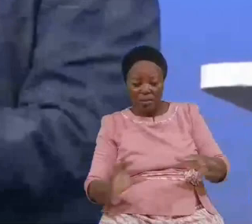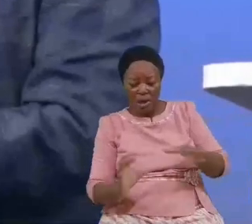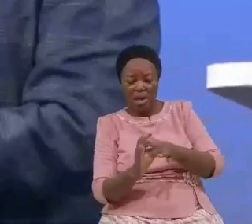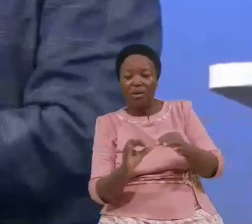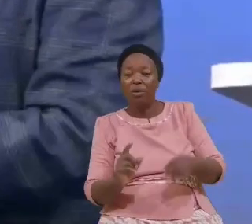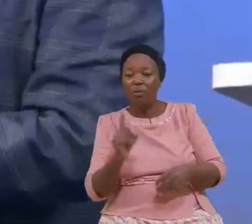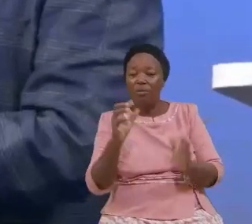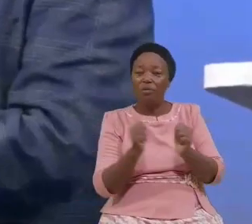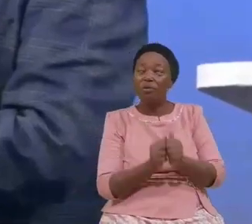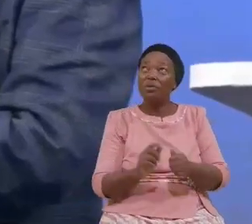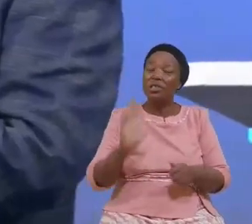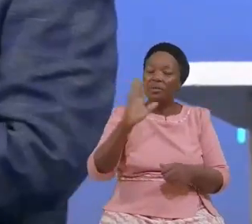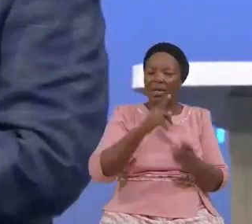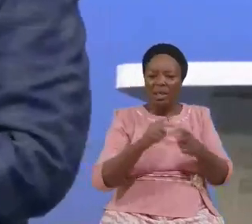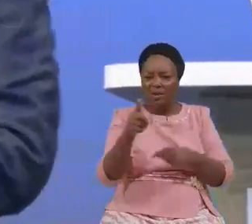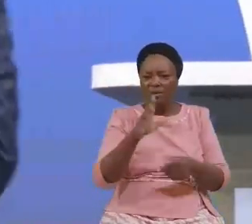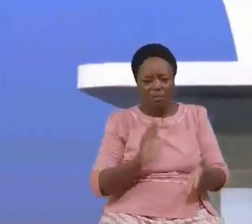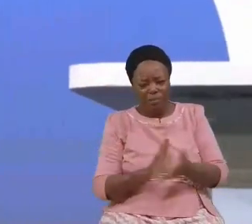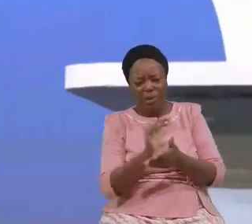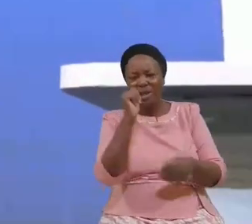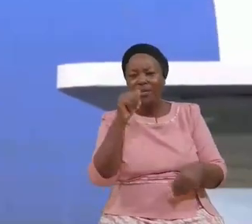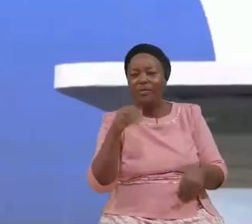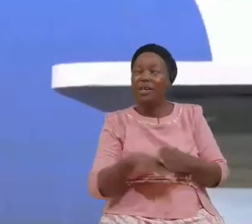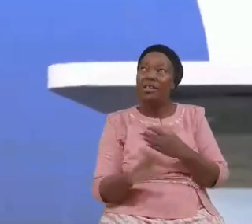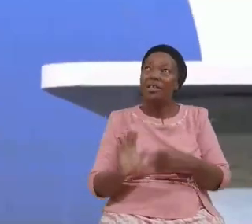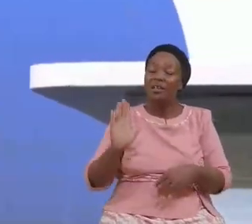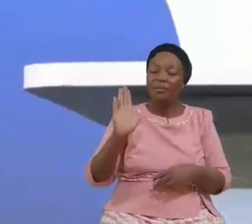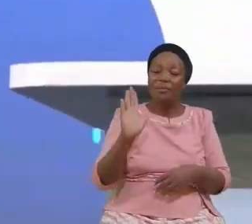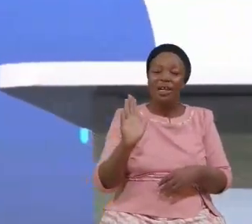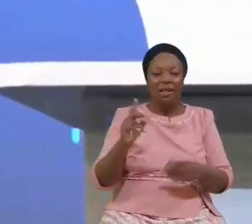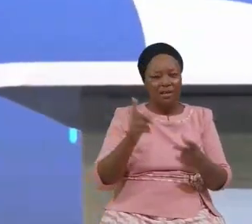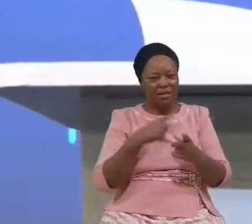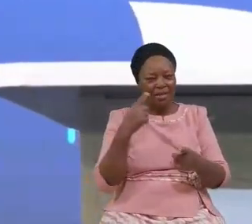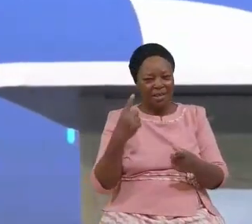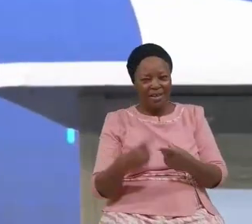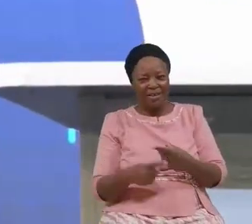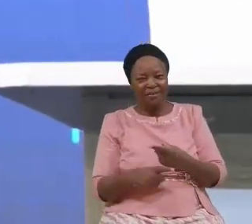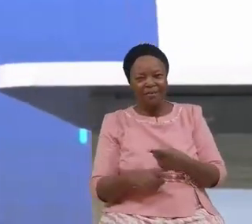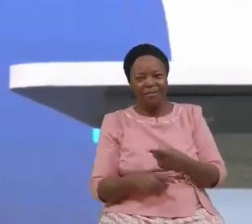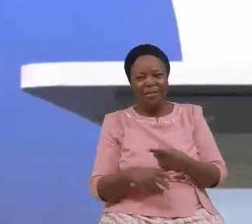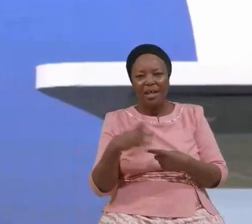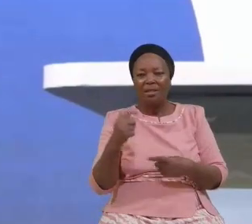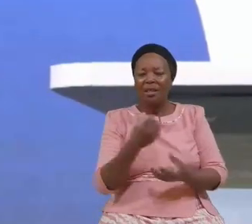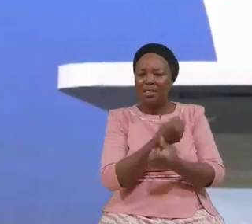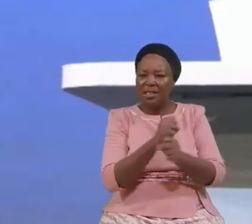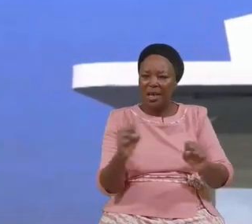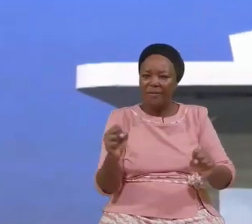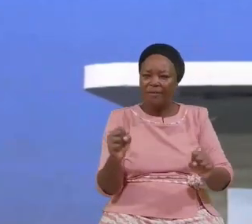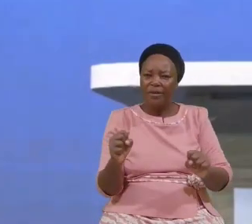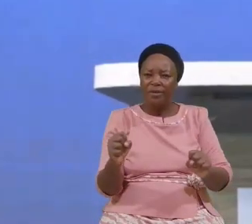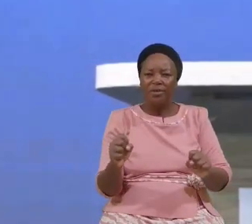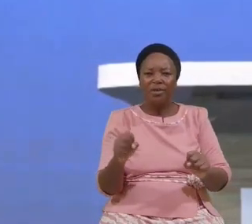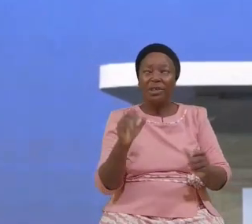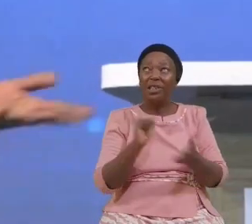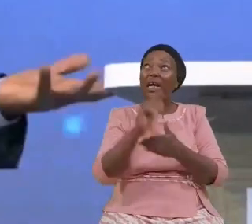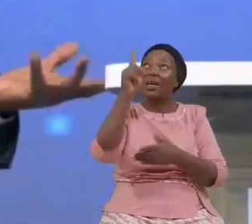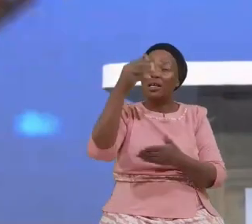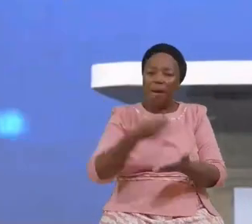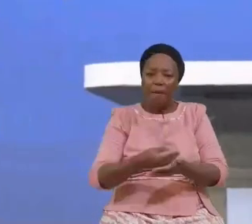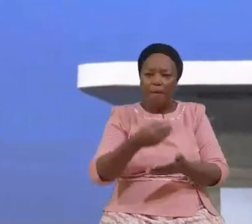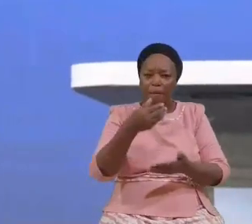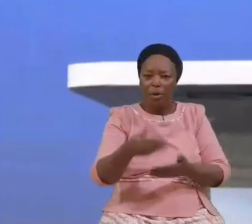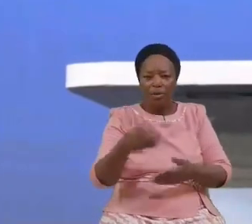connectes à lui et tu crois en lui alors le salut qu'il a acquis pour